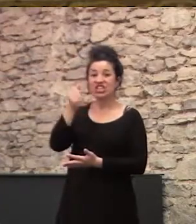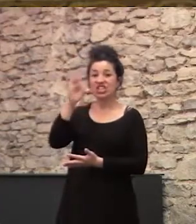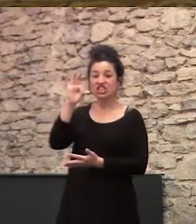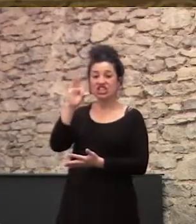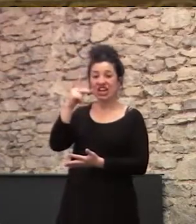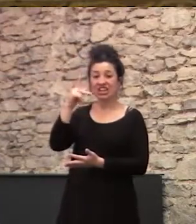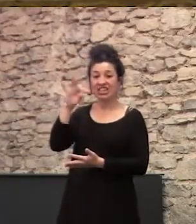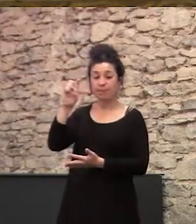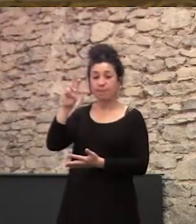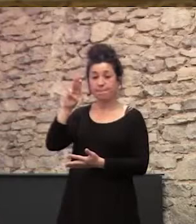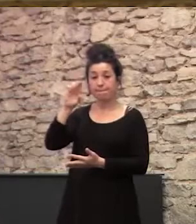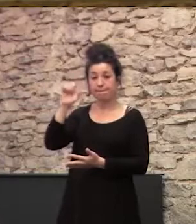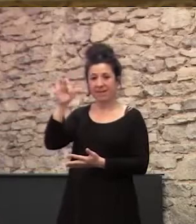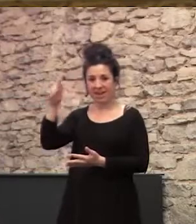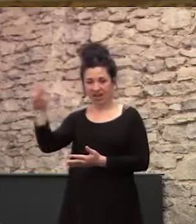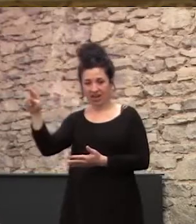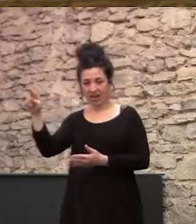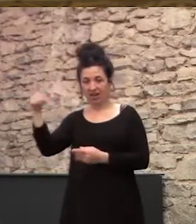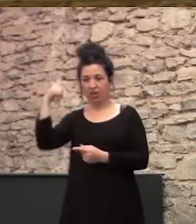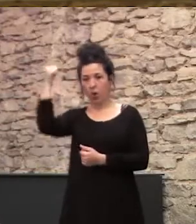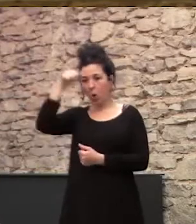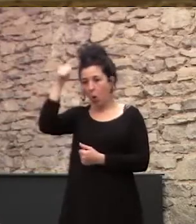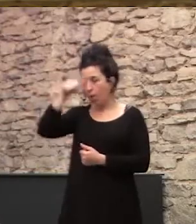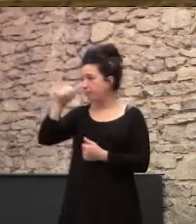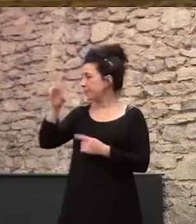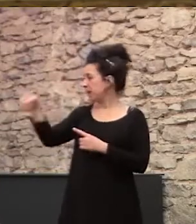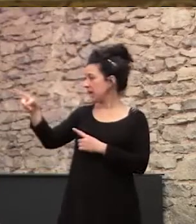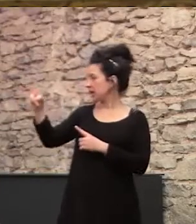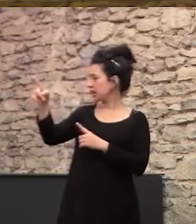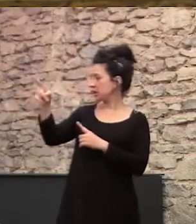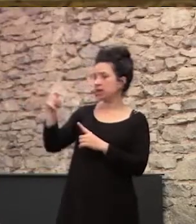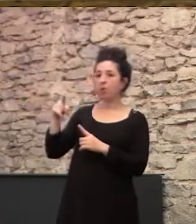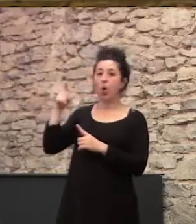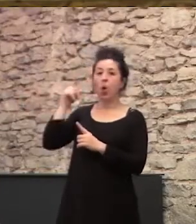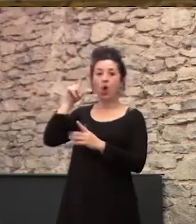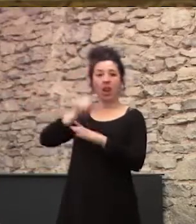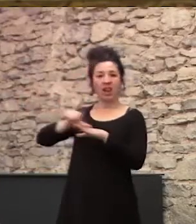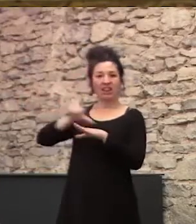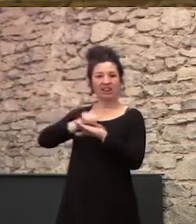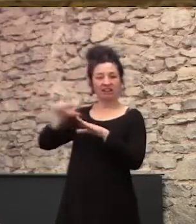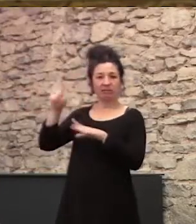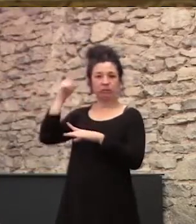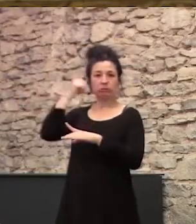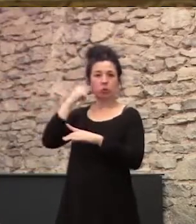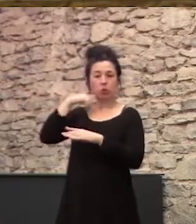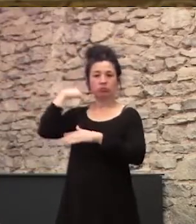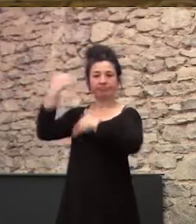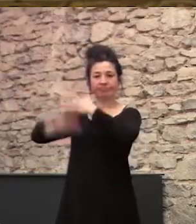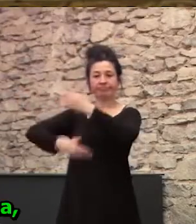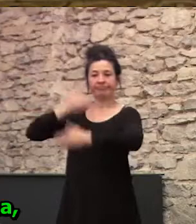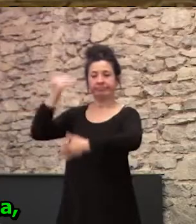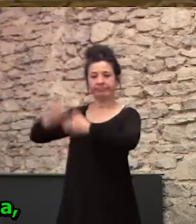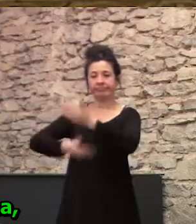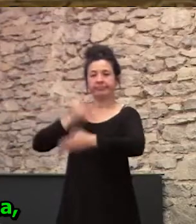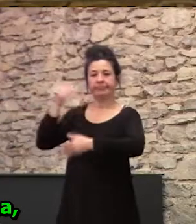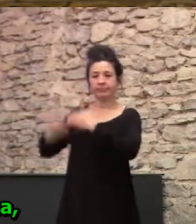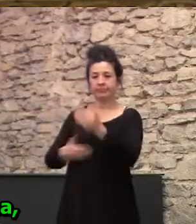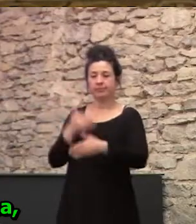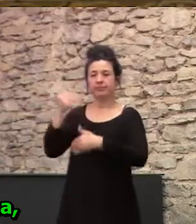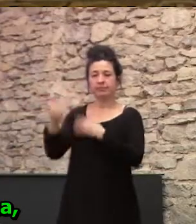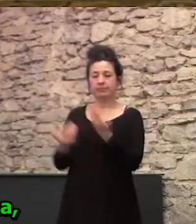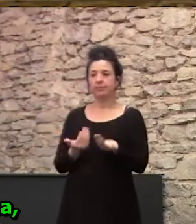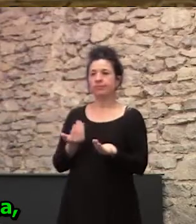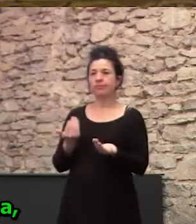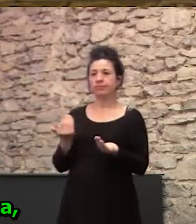zen gizona, oza, ino nola bait, ez, beraien literatur tradizioan, ba ez da gizien bat, pertsonaia diferente,